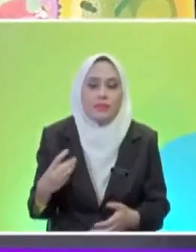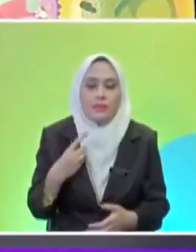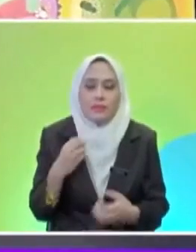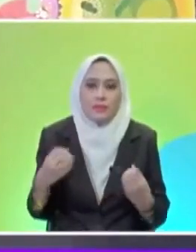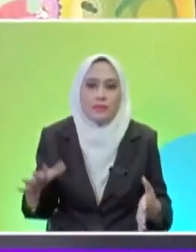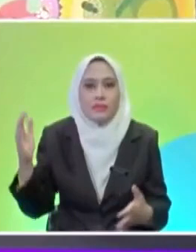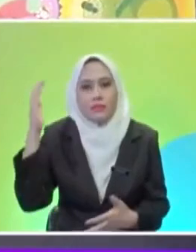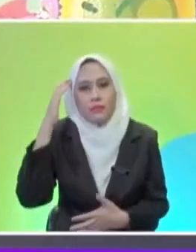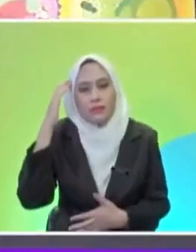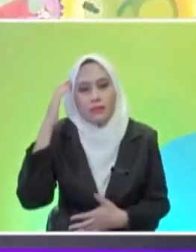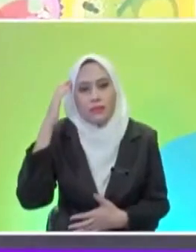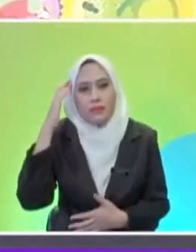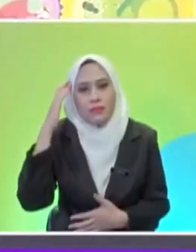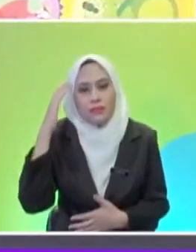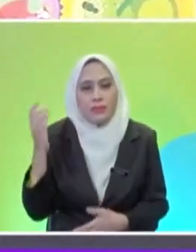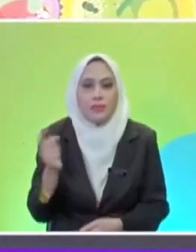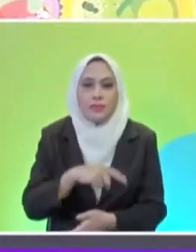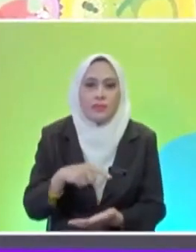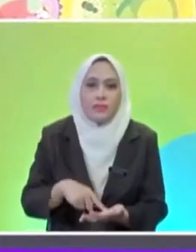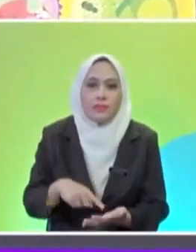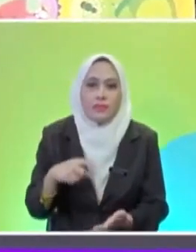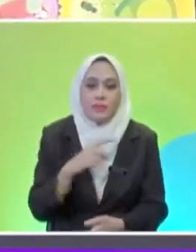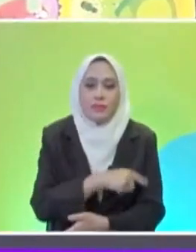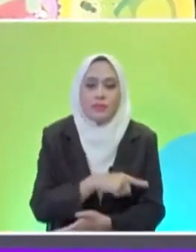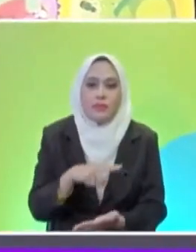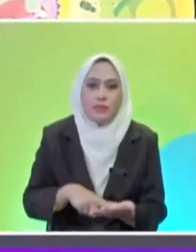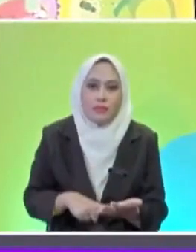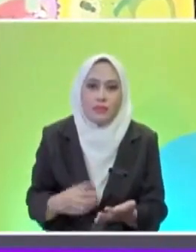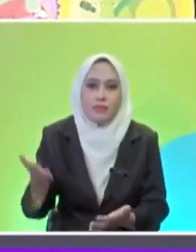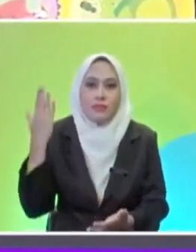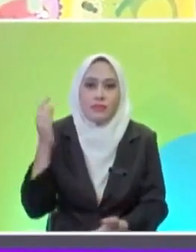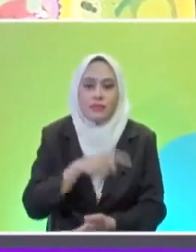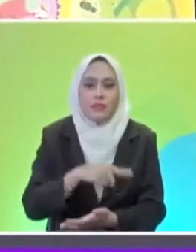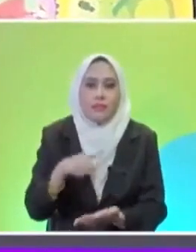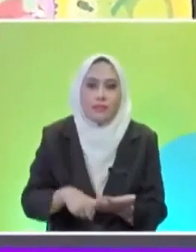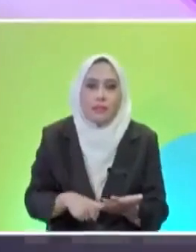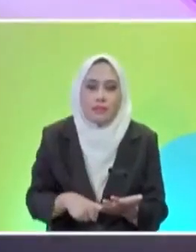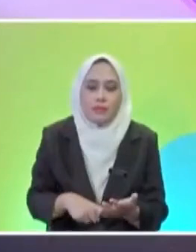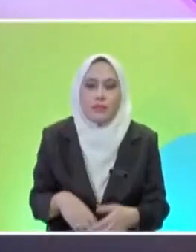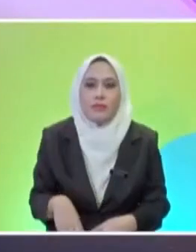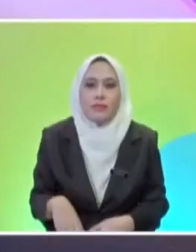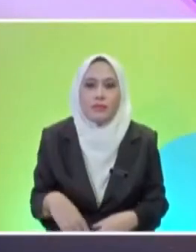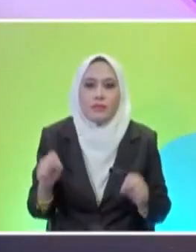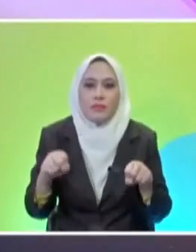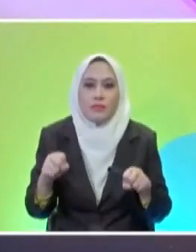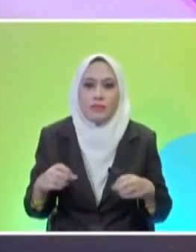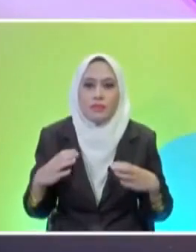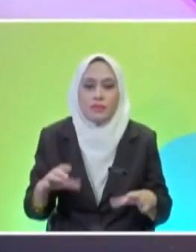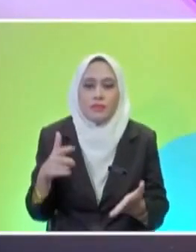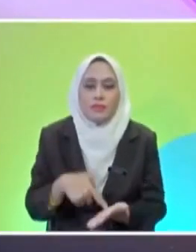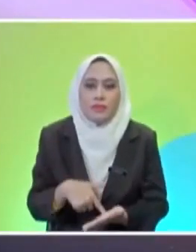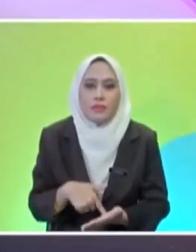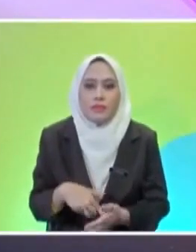ya? Semalam hari apa? Hari ni hari apa? Agaknya nak cuba satu lagi tak? Boleh ke cikgu saya cuba satu boleh, lagi? Boleh, Hani. Baik,